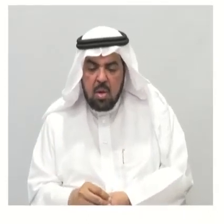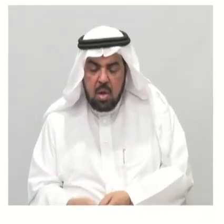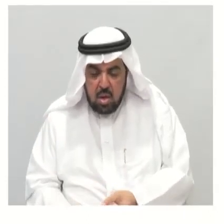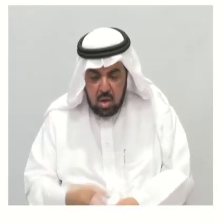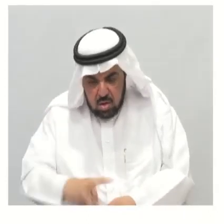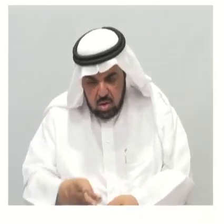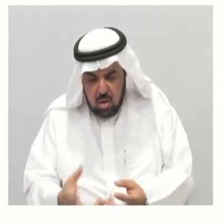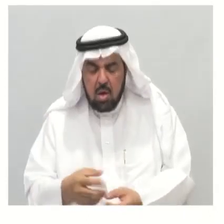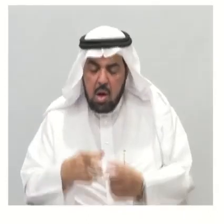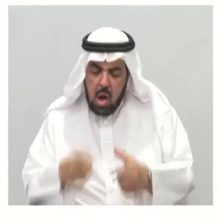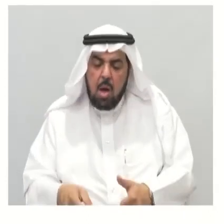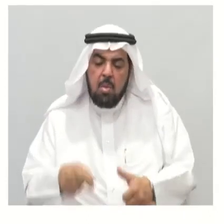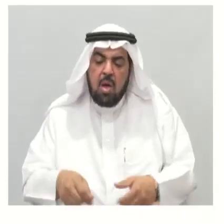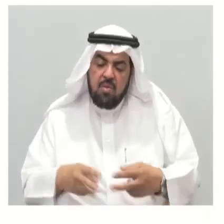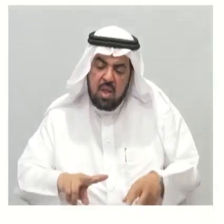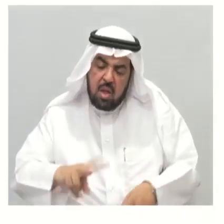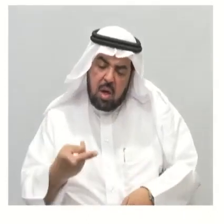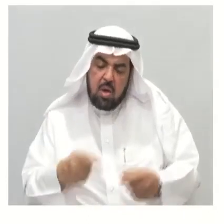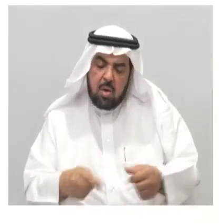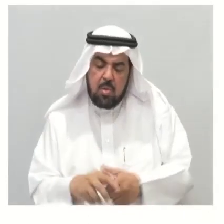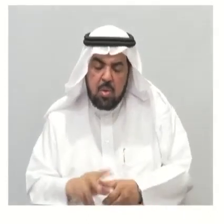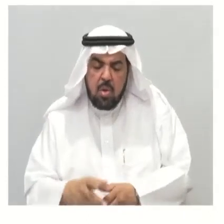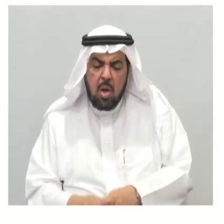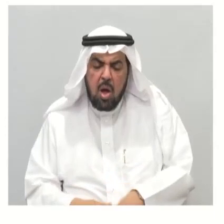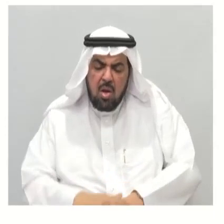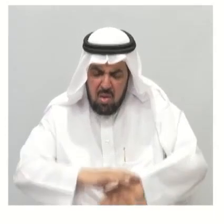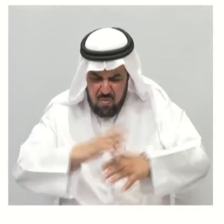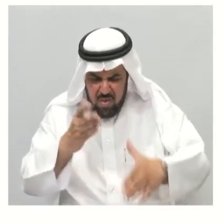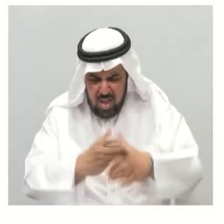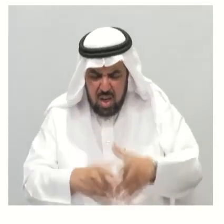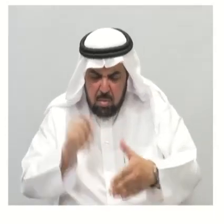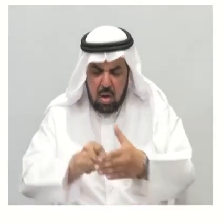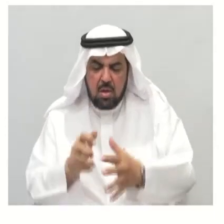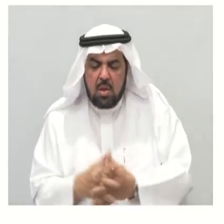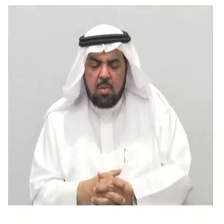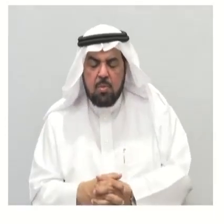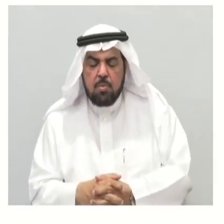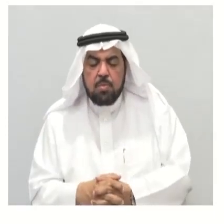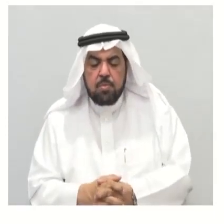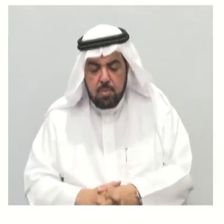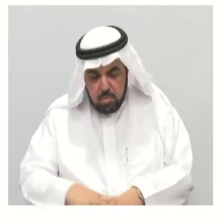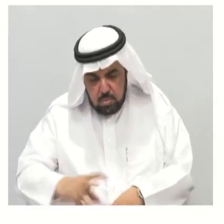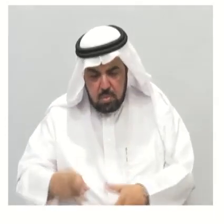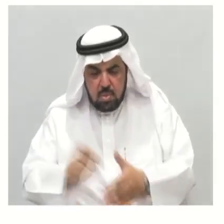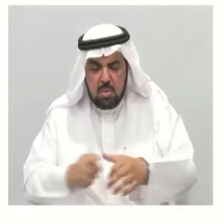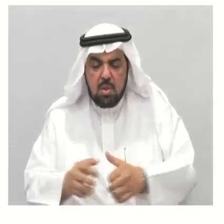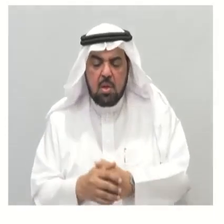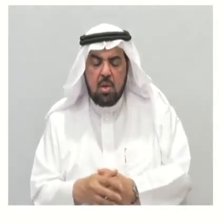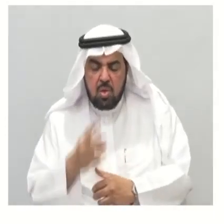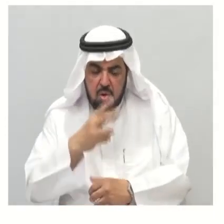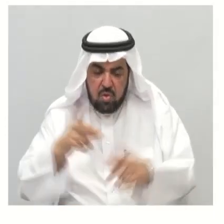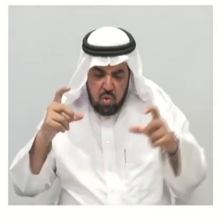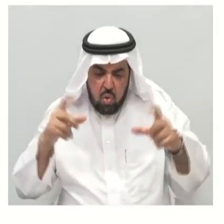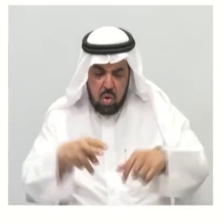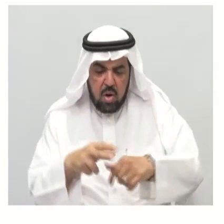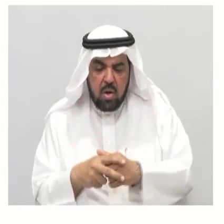تغير؟ نعم، حدث تغير، وتغير في تركيبه الأصلي. إذا تغير التركيب الأصلي، انظر إلى الصورة